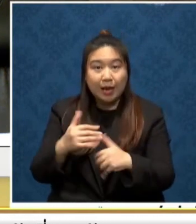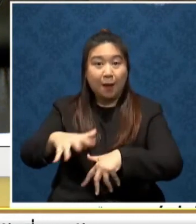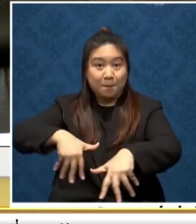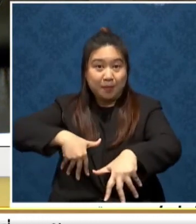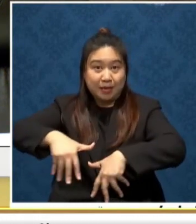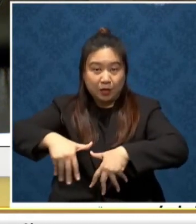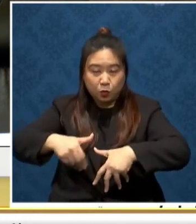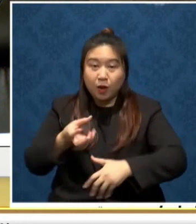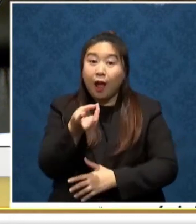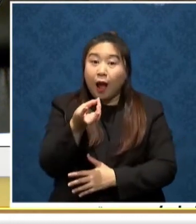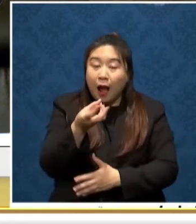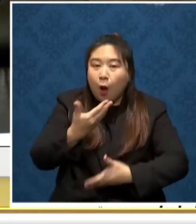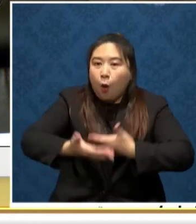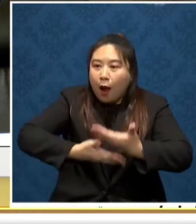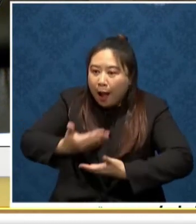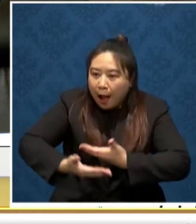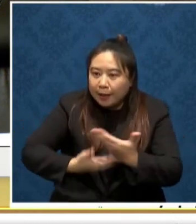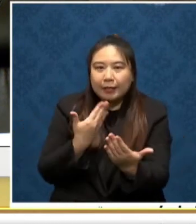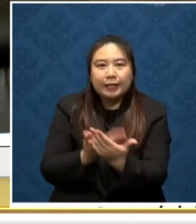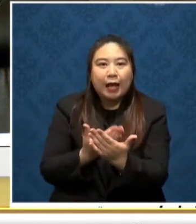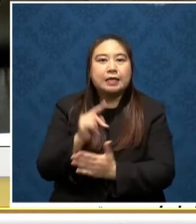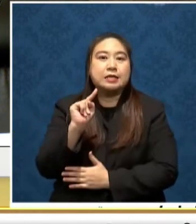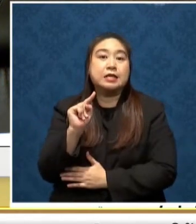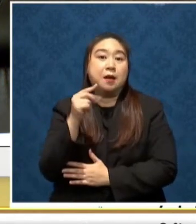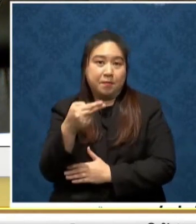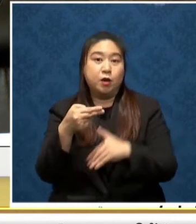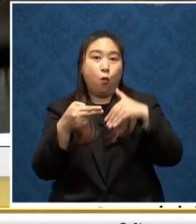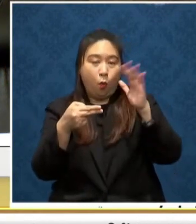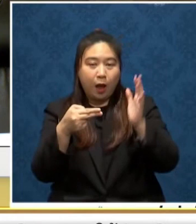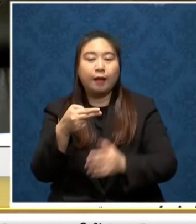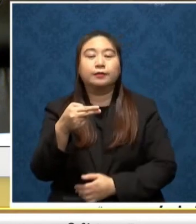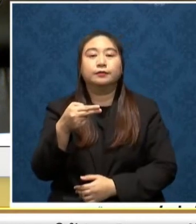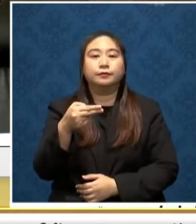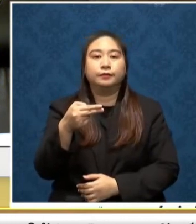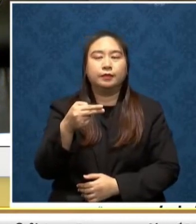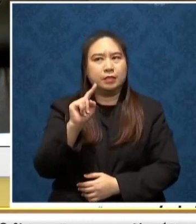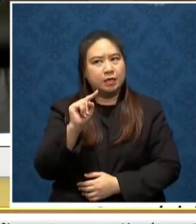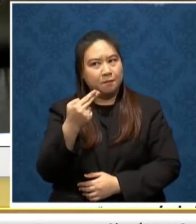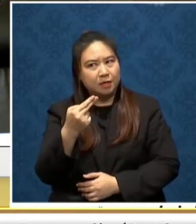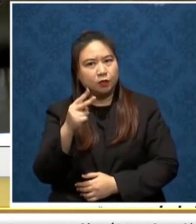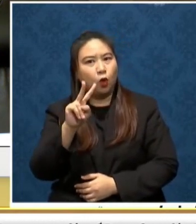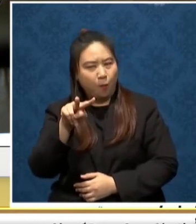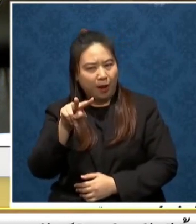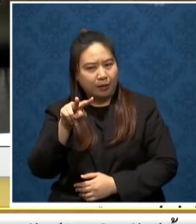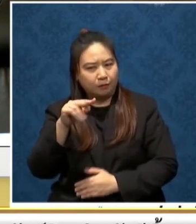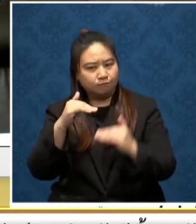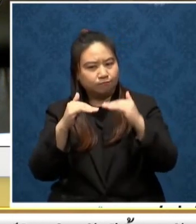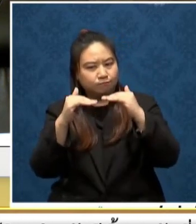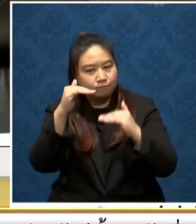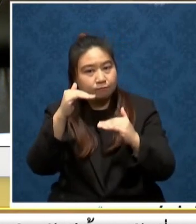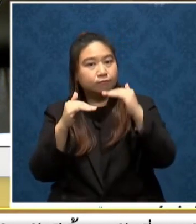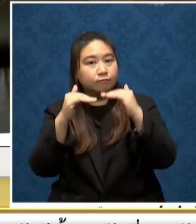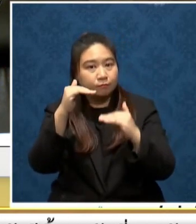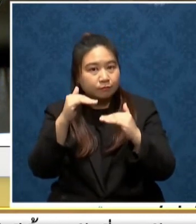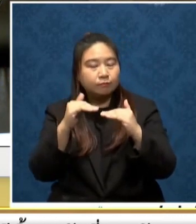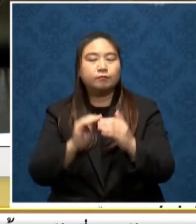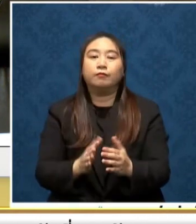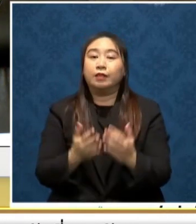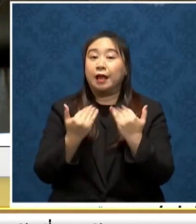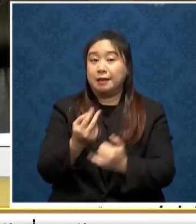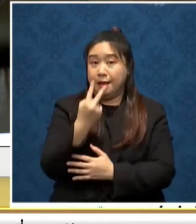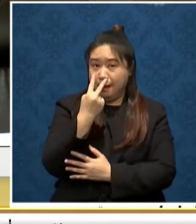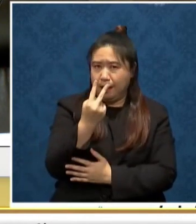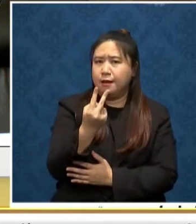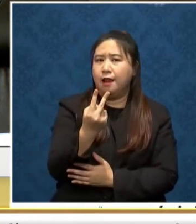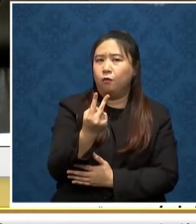ขายได้หมื่นกว่าบาทนะครับซึ่งถึง12,000นะครับลงมาบ้างอันนี้พิสูจน์ได้เห็นนะครับว่